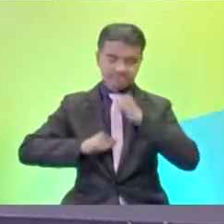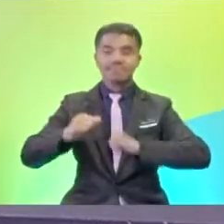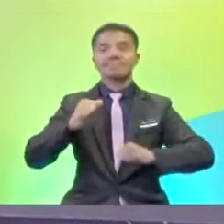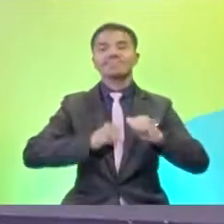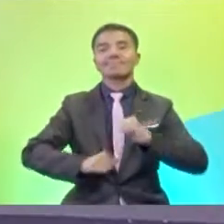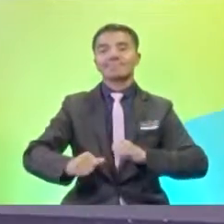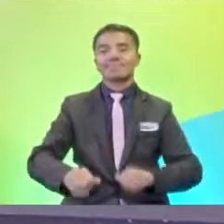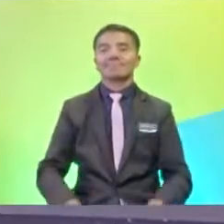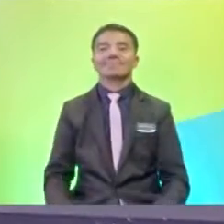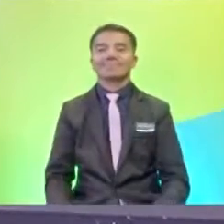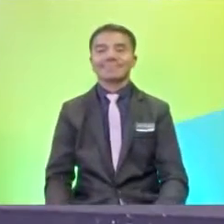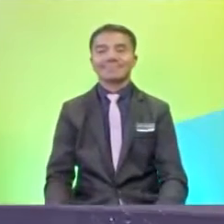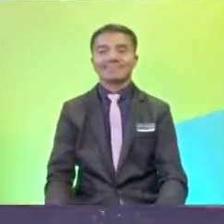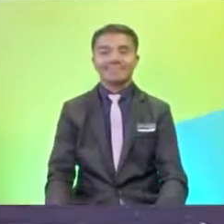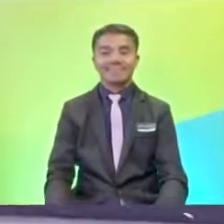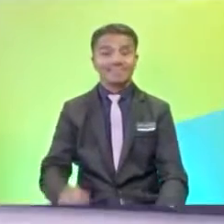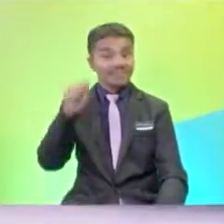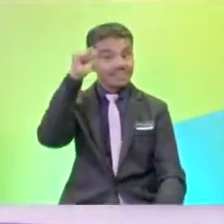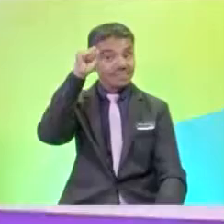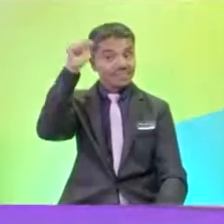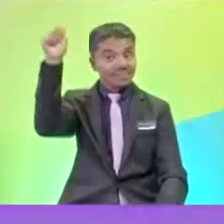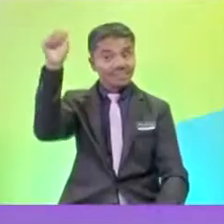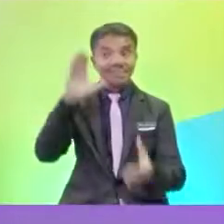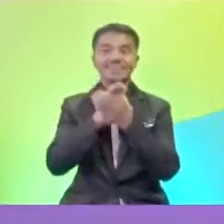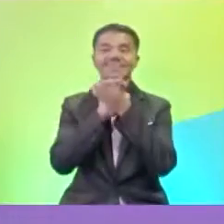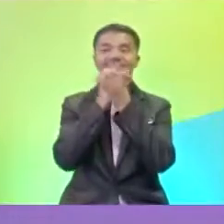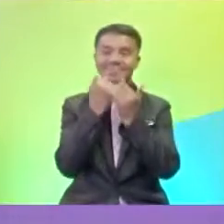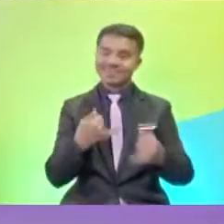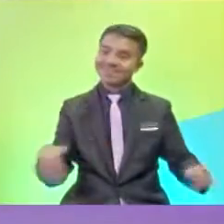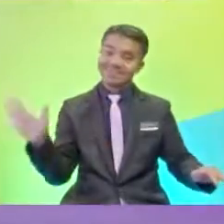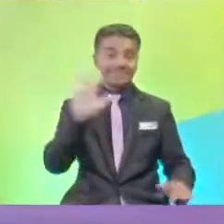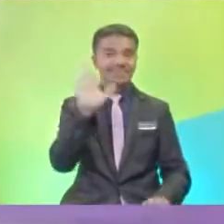ilmu saya nazil Assalamualaikum dan salam sejahtera bye